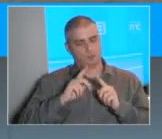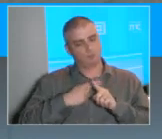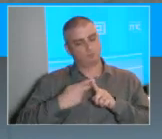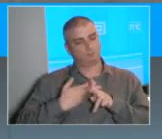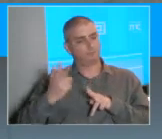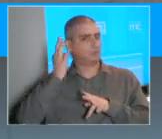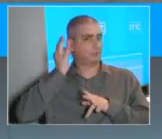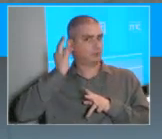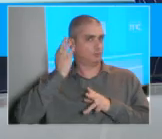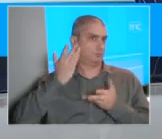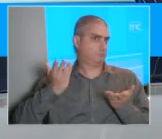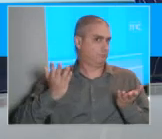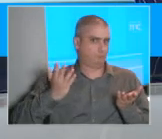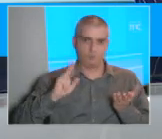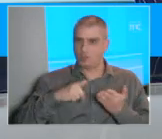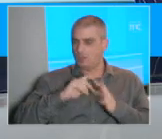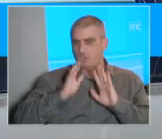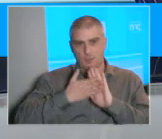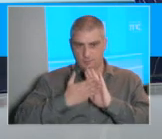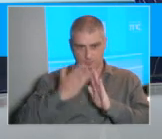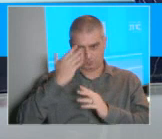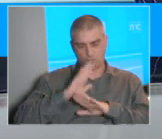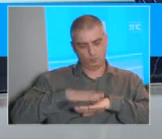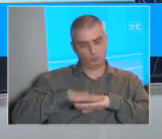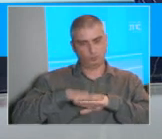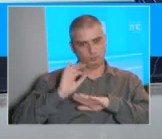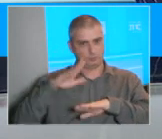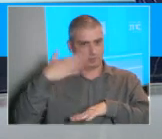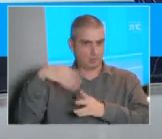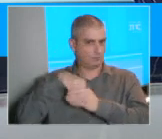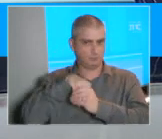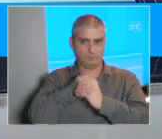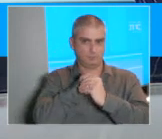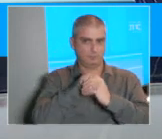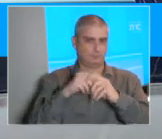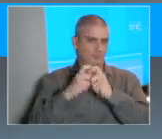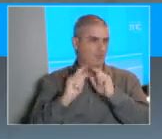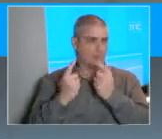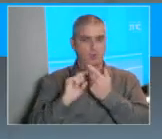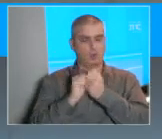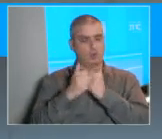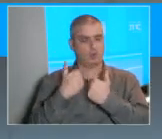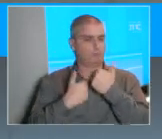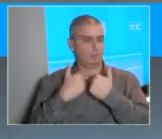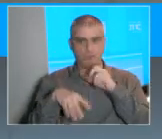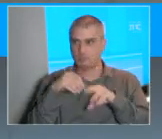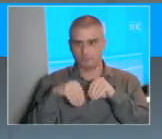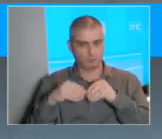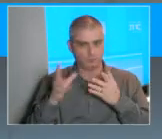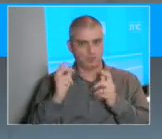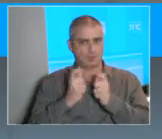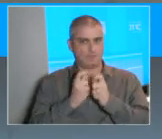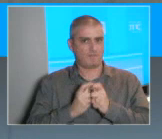מגדרית, ואתן הרי יכולות להיות בכל, אתן מספיק מוכשרות כדי להיות בכל מפלגה אחרת, או להתמודד בפריימריז,